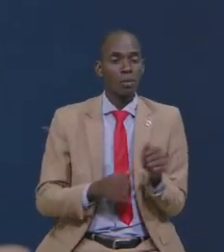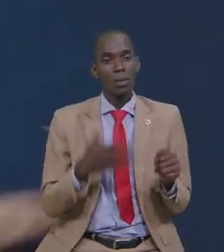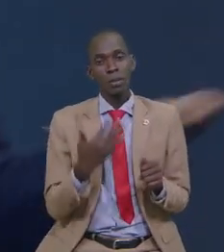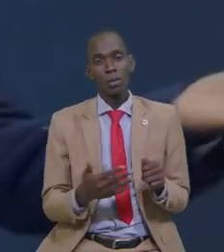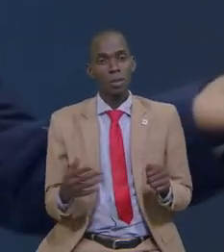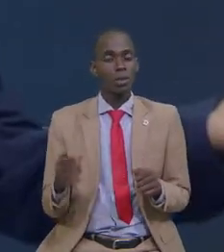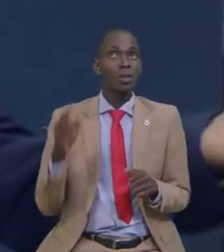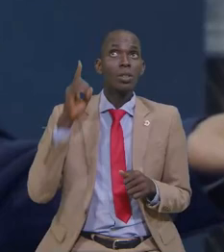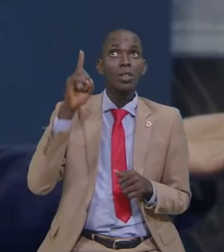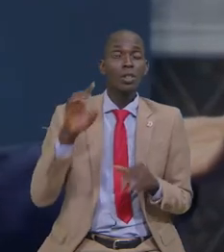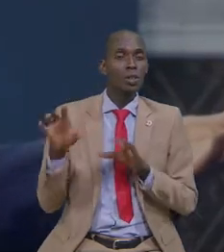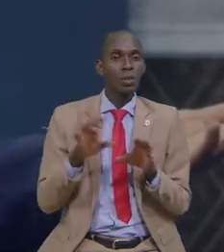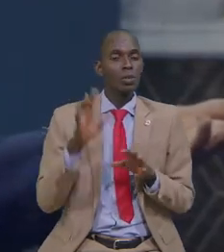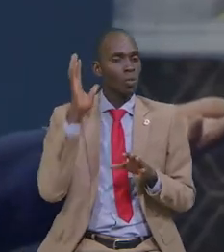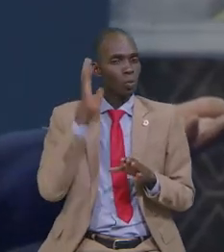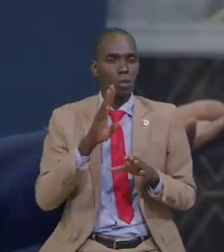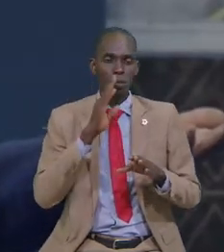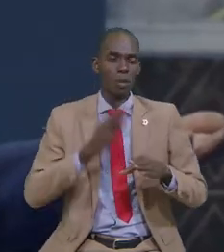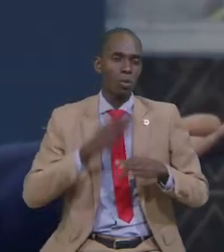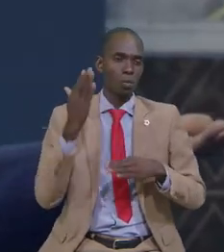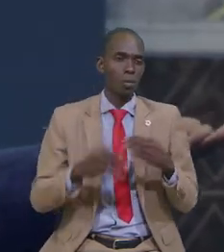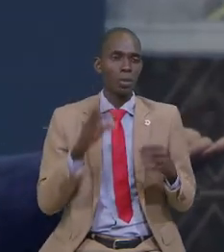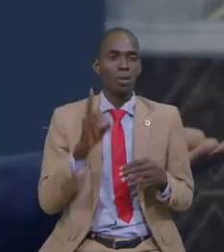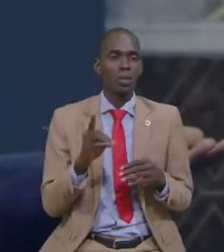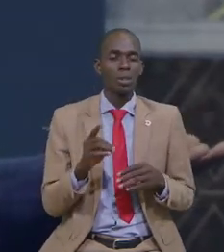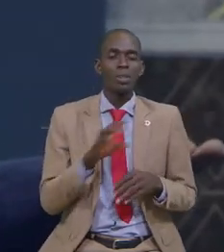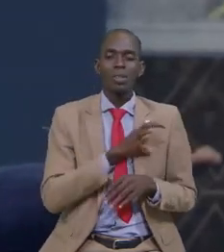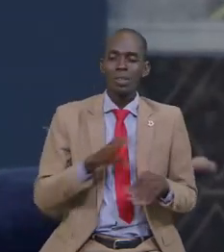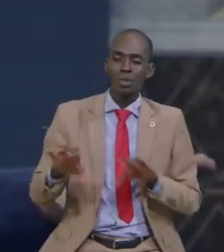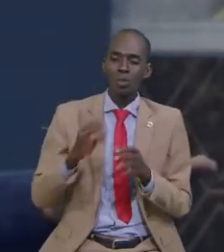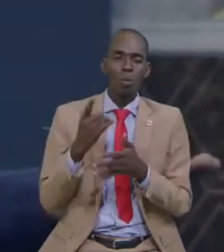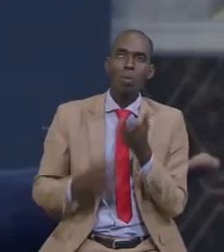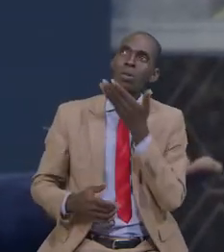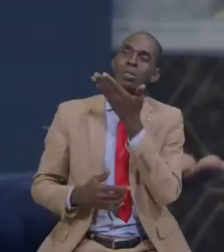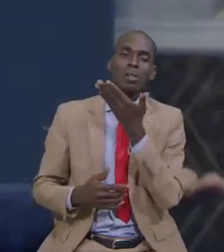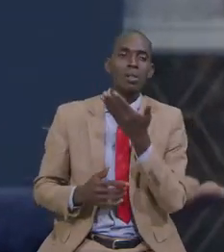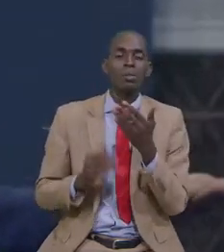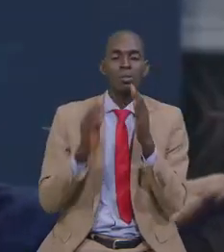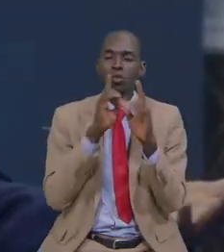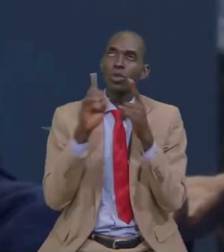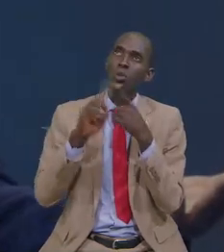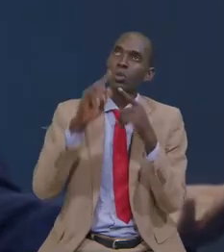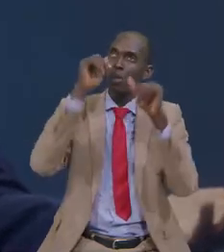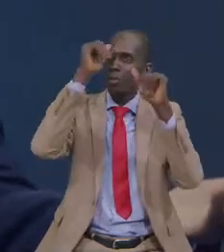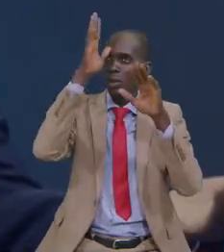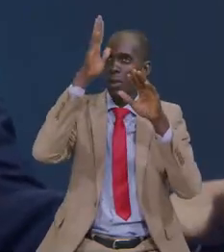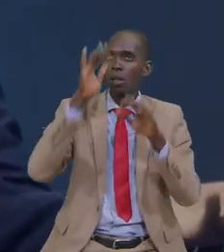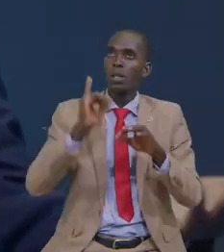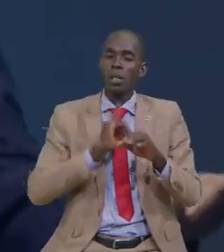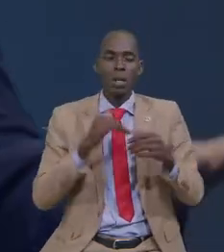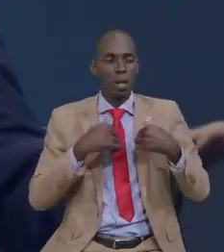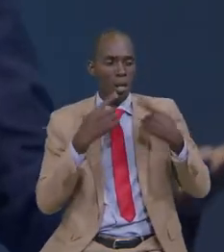tout ce qu'il a fait s'accomplisse. Qu'est-ce qu'il fait là-bas? Il parle au Père que j'ai